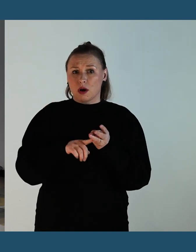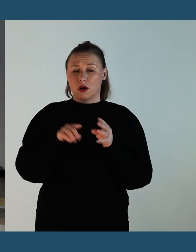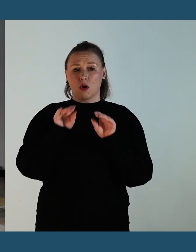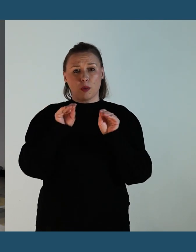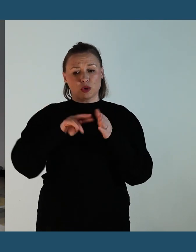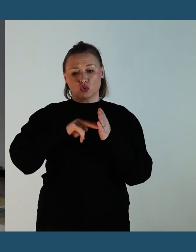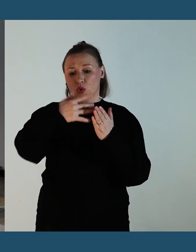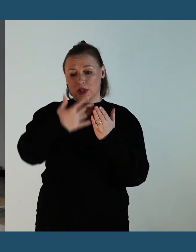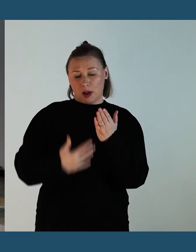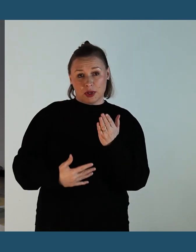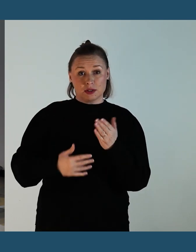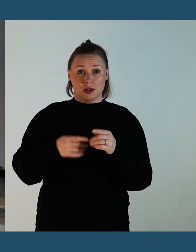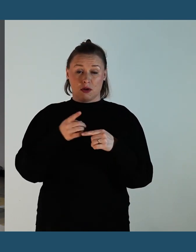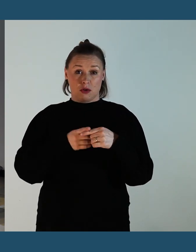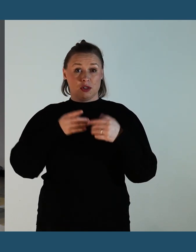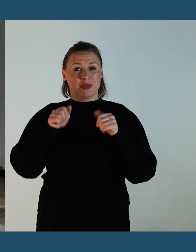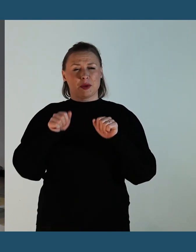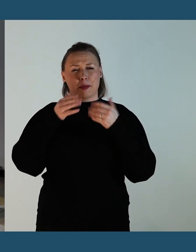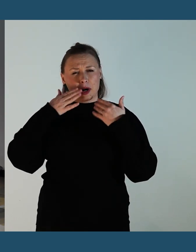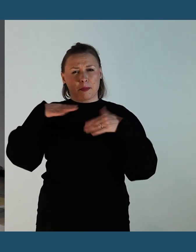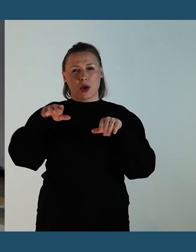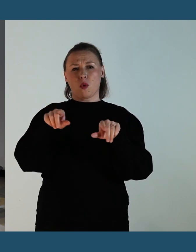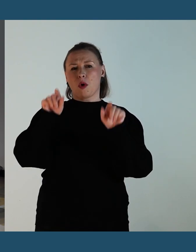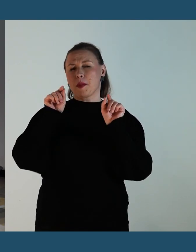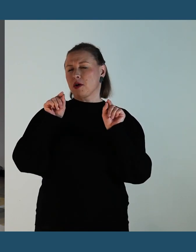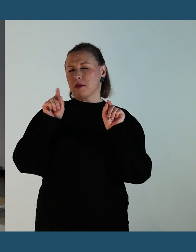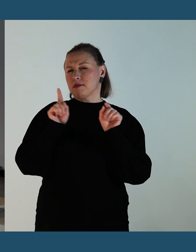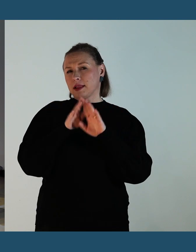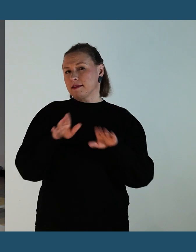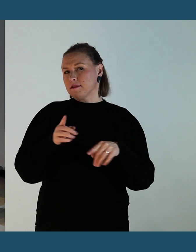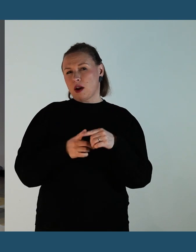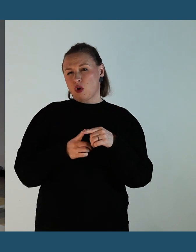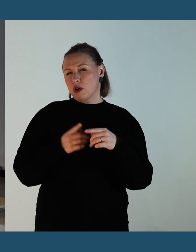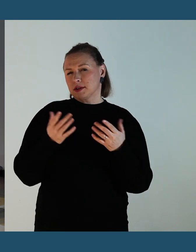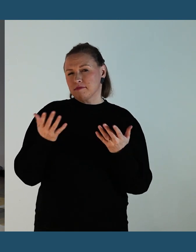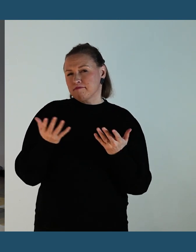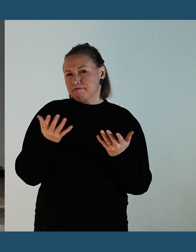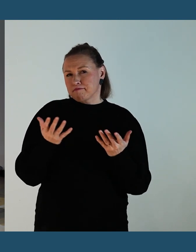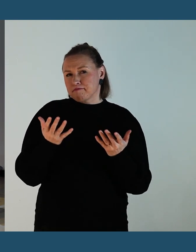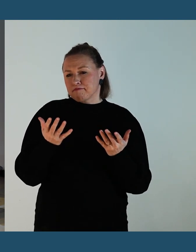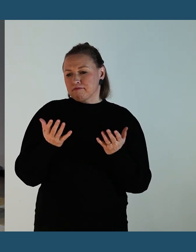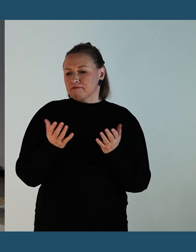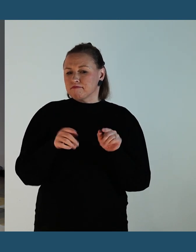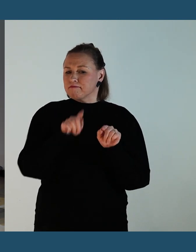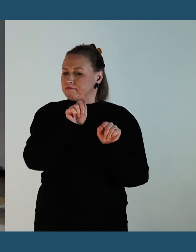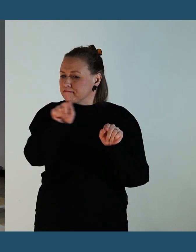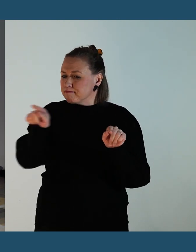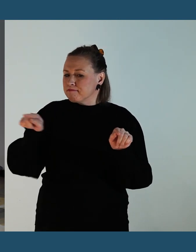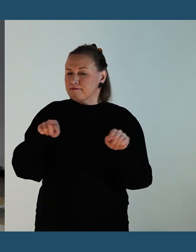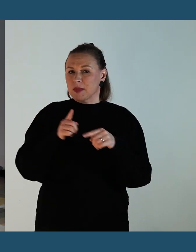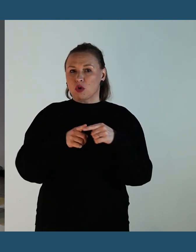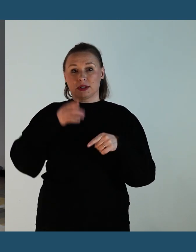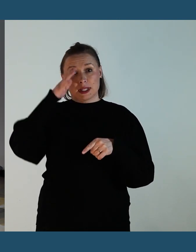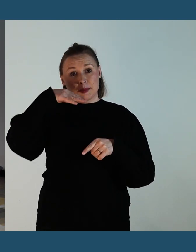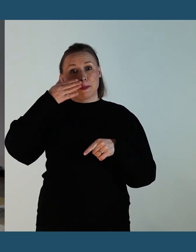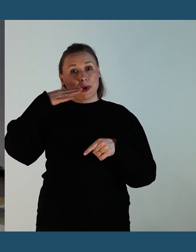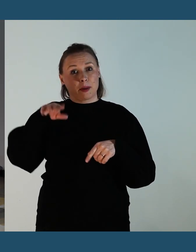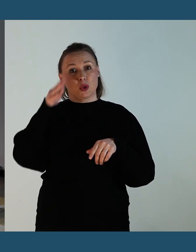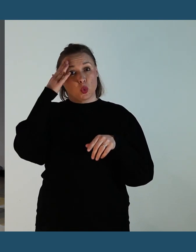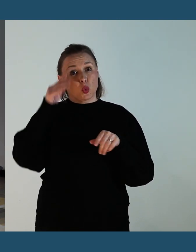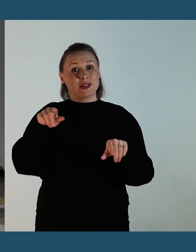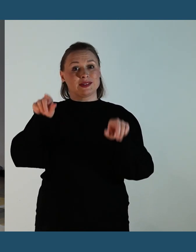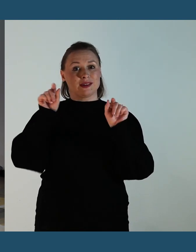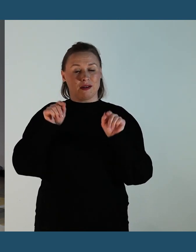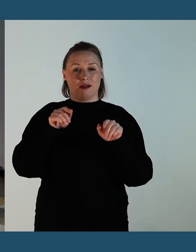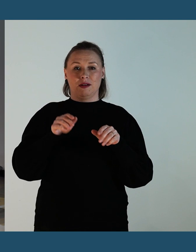vielä paremmin huomioon se, että millä tavalla me voidaan siellä niin kuin auttaa ihmisiä tunnistamaan näitä